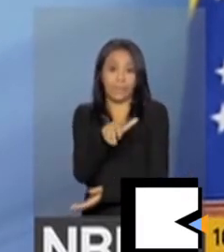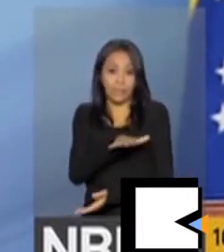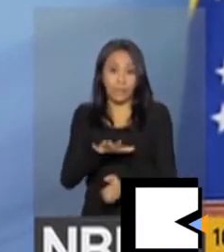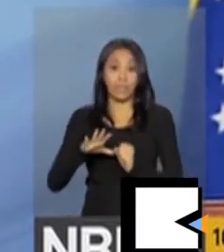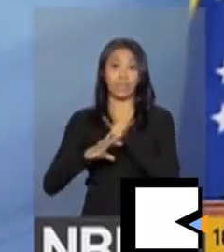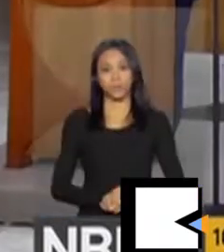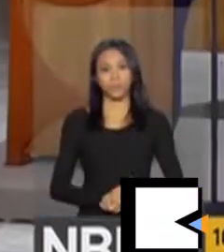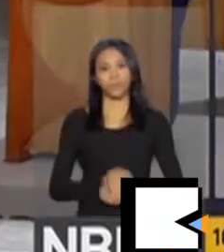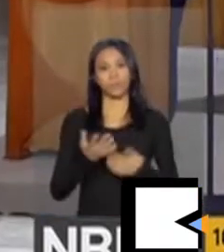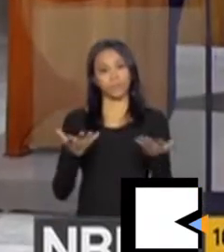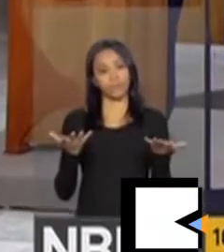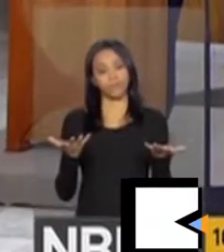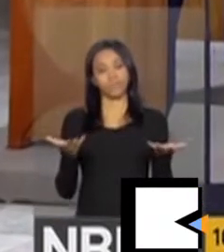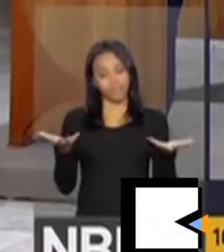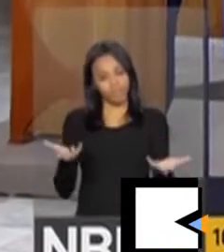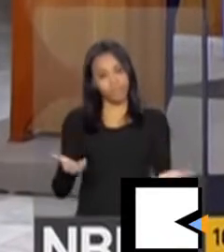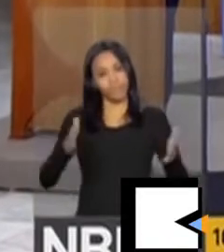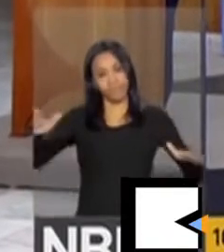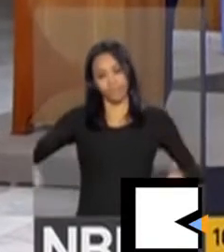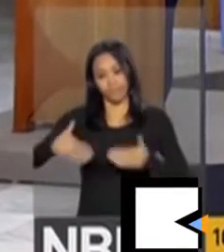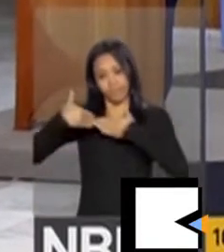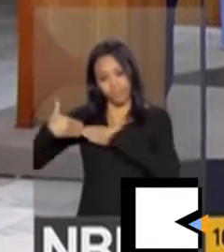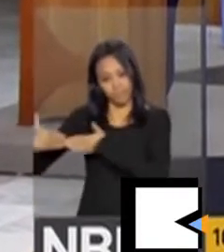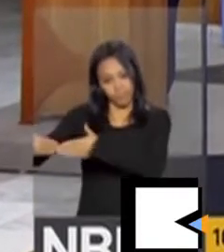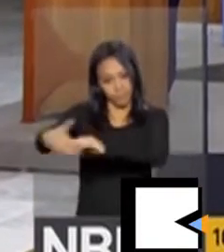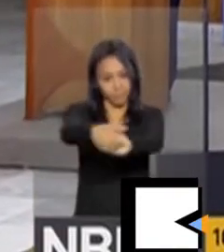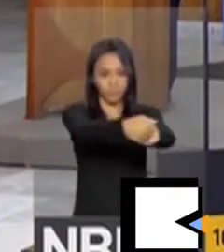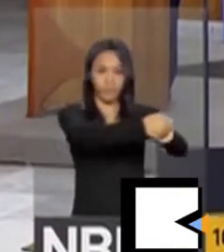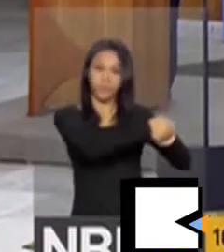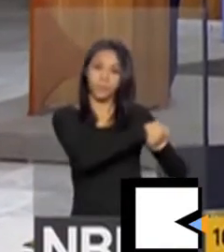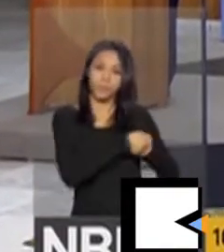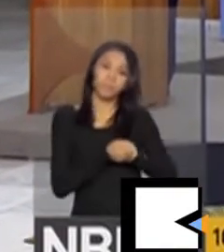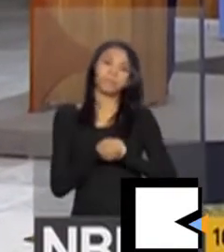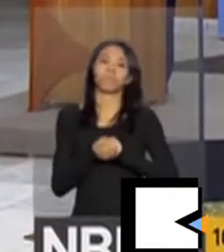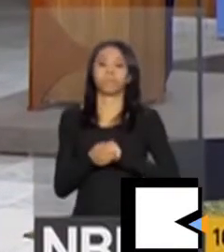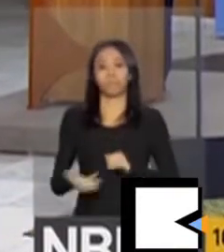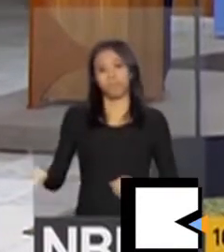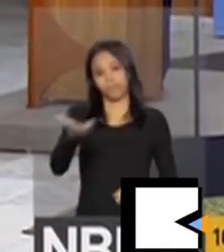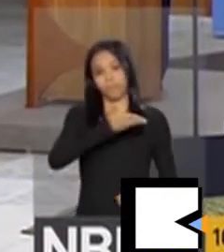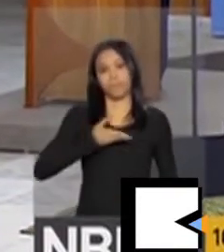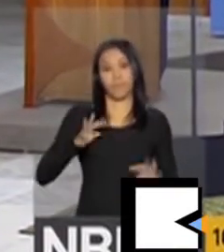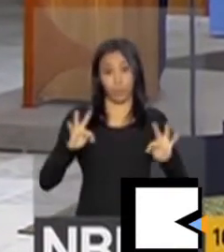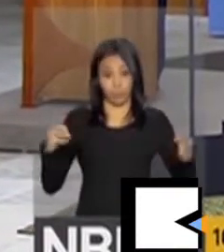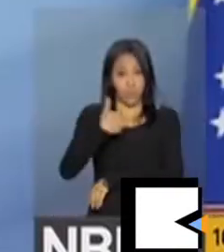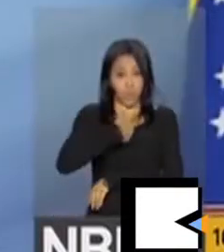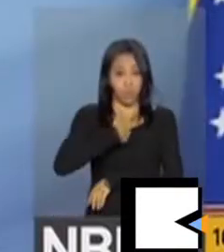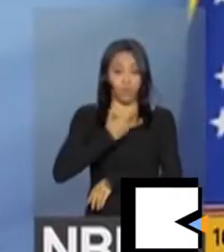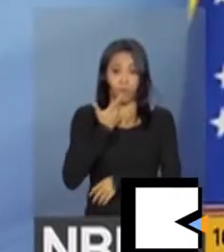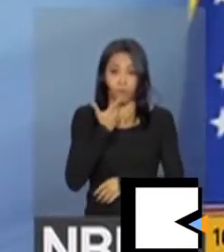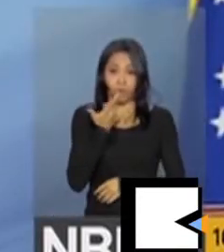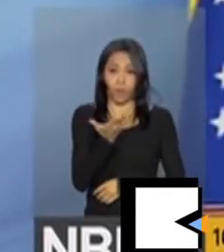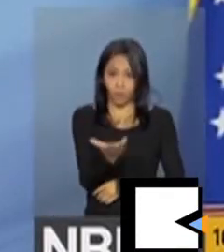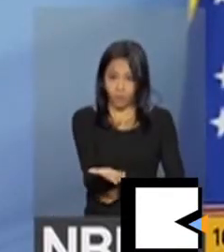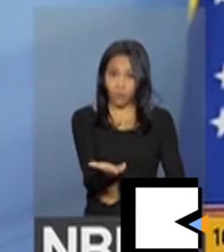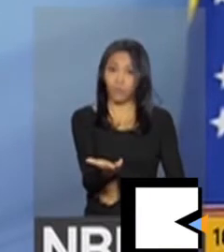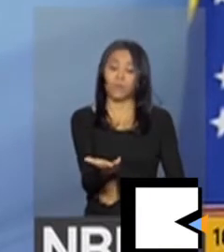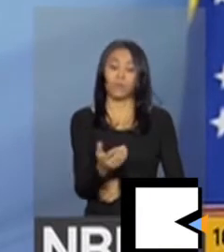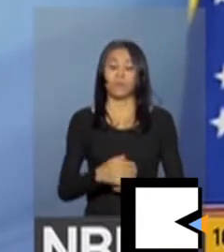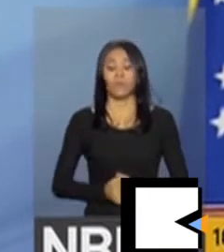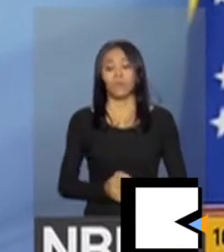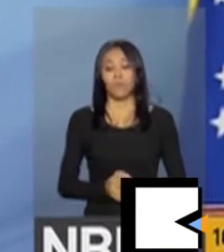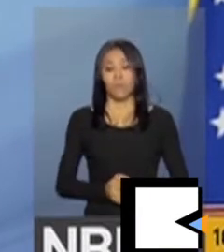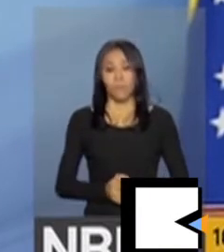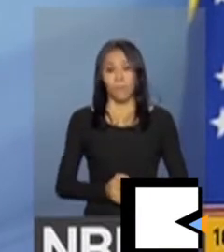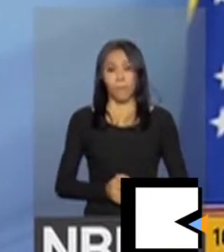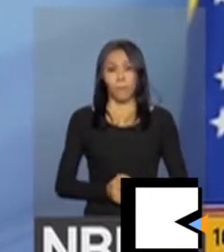စားလှယ်အဖွဲ့ပြောရေးဆိုခွင့်ရှိသူရော်ဒီဂိုမာယာကဘရာဇီးလျားခြေစိုက်သတင်းထောက်ကိုပြောခဲ့ပါတယ်။ဗီယိုမျိုးဟာရုံးက